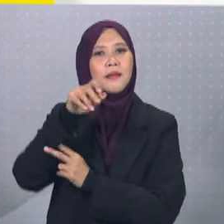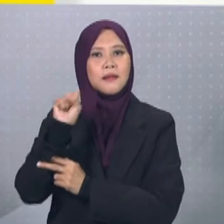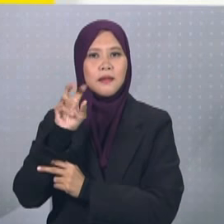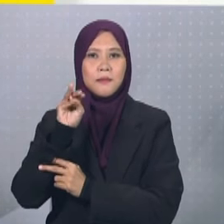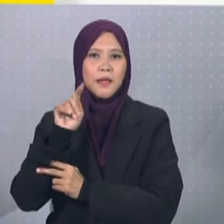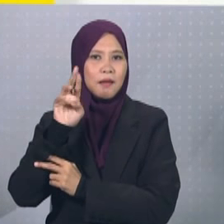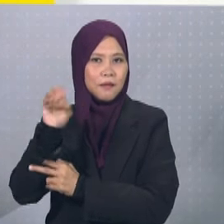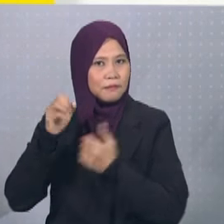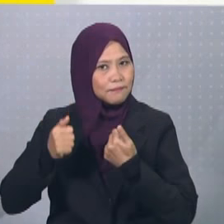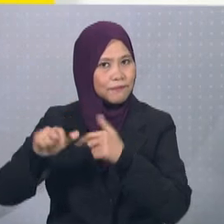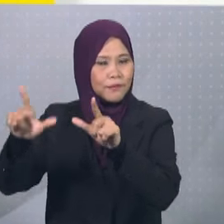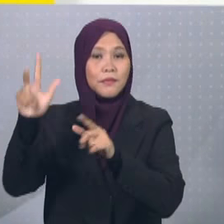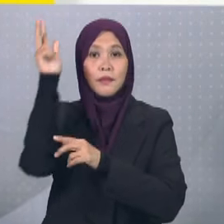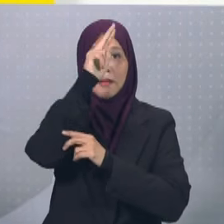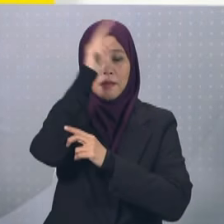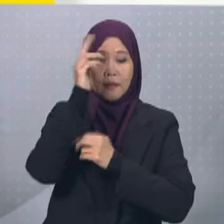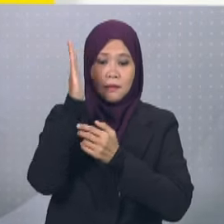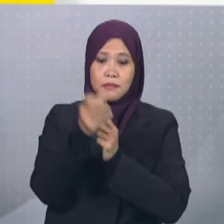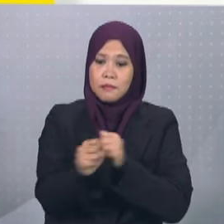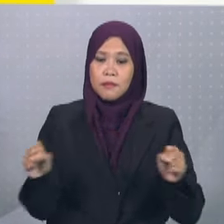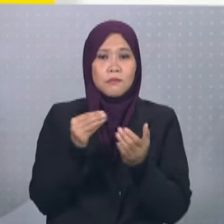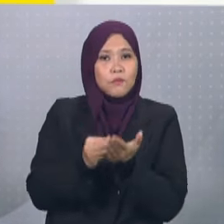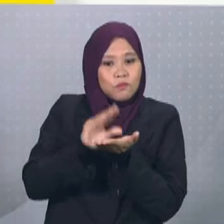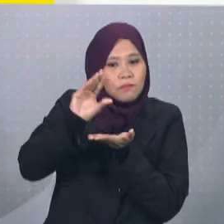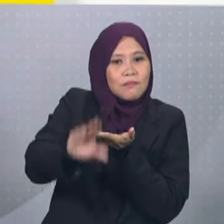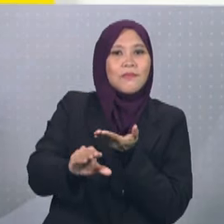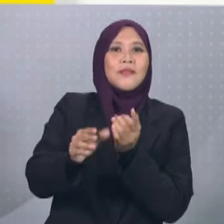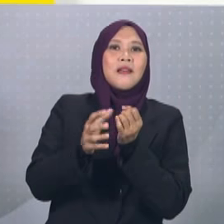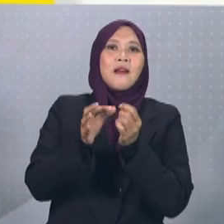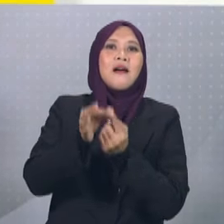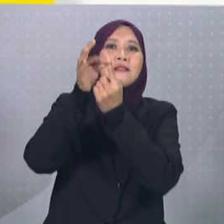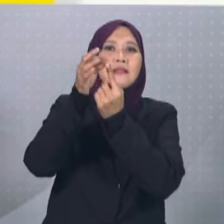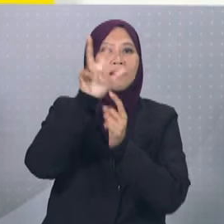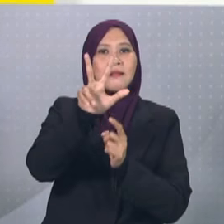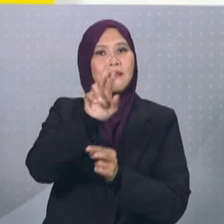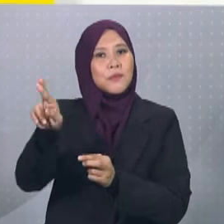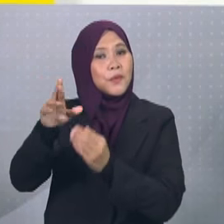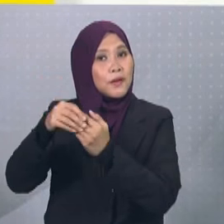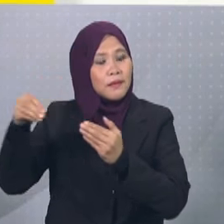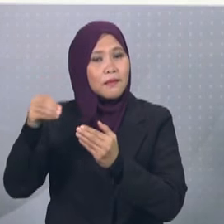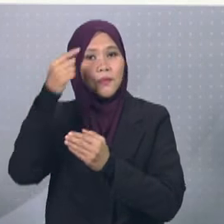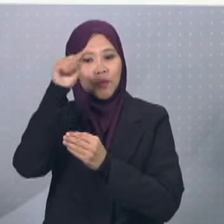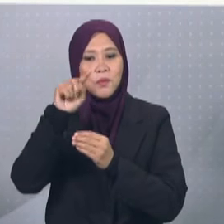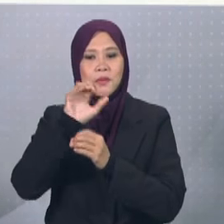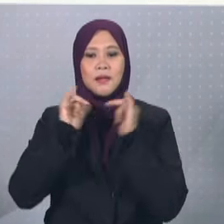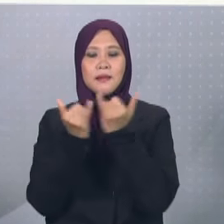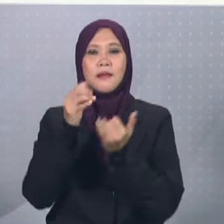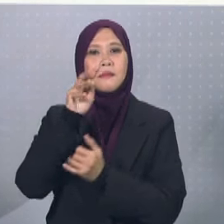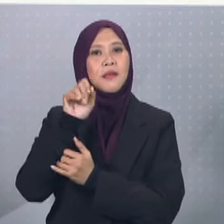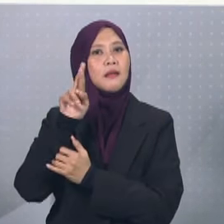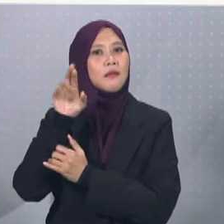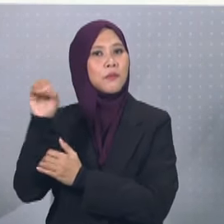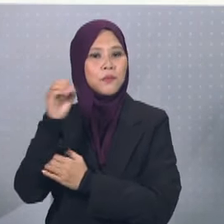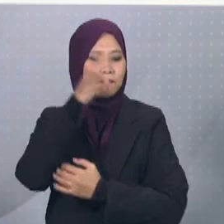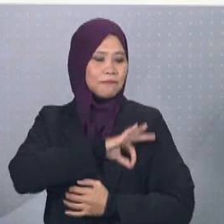yang berkelayakan. Kerajaan akan menyediakan geran khas RM3,000 untuk setiap syarikat mikro yang akan memberi manfaat